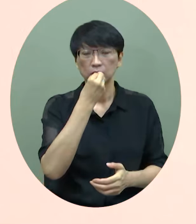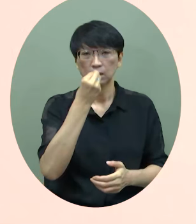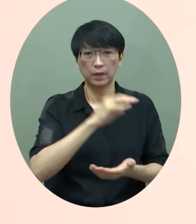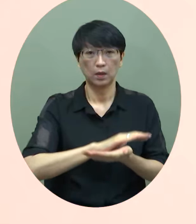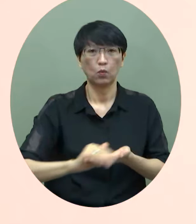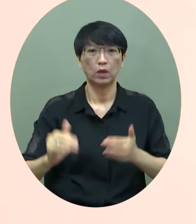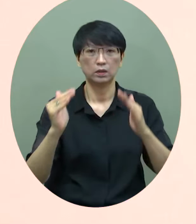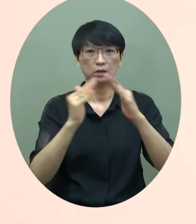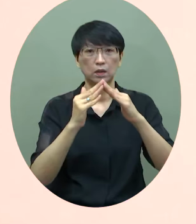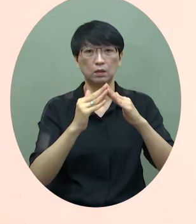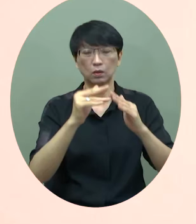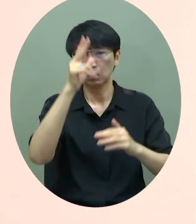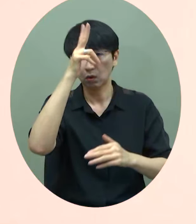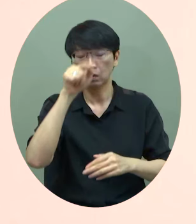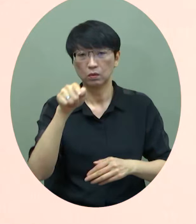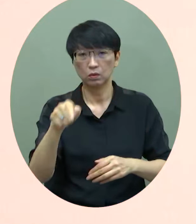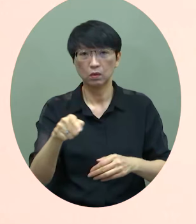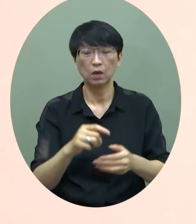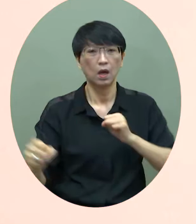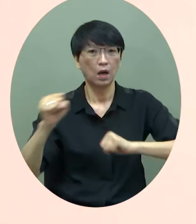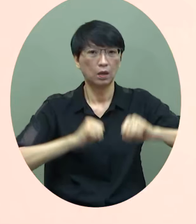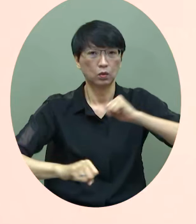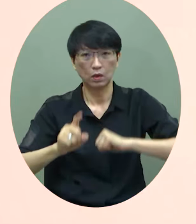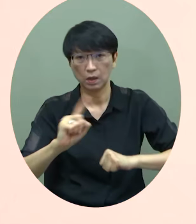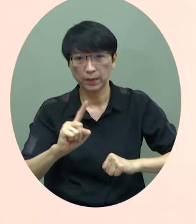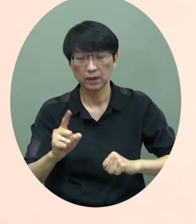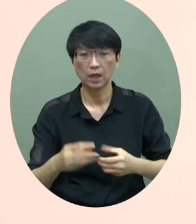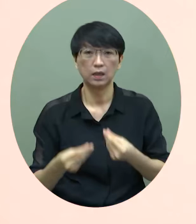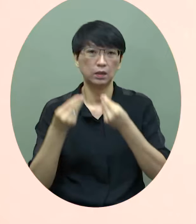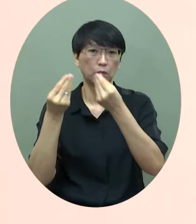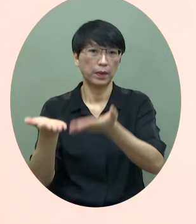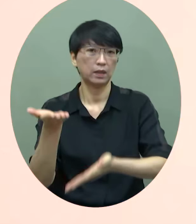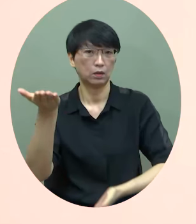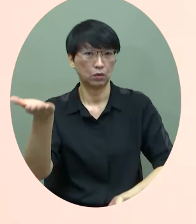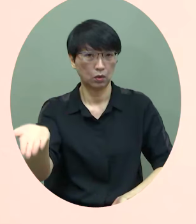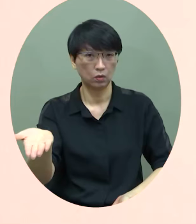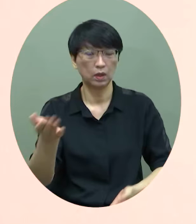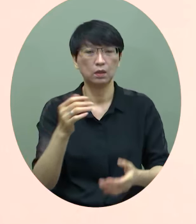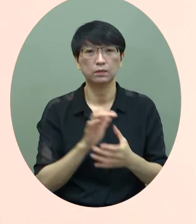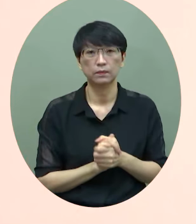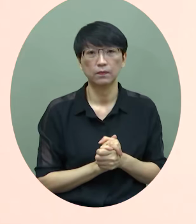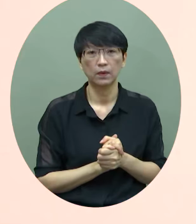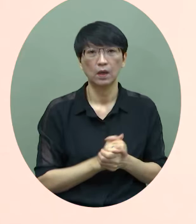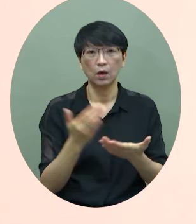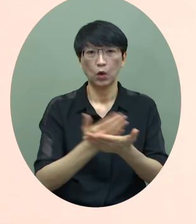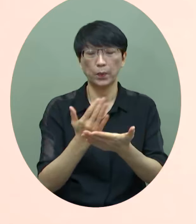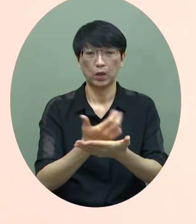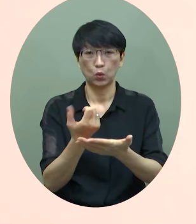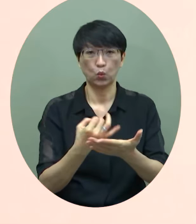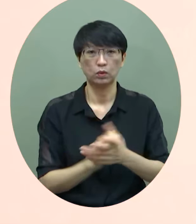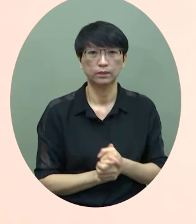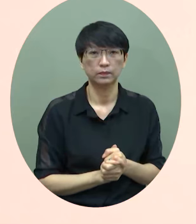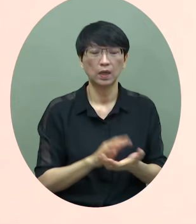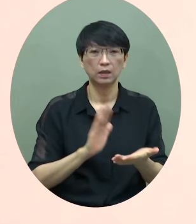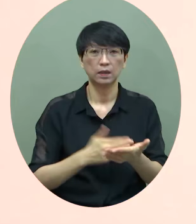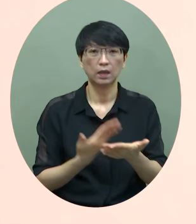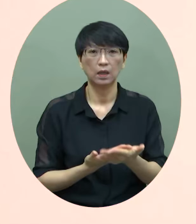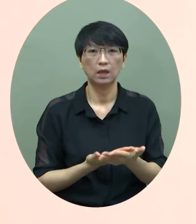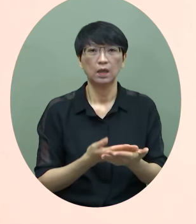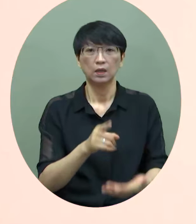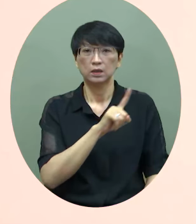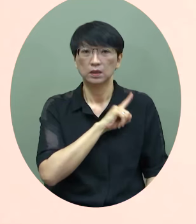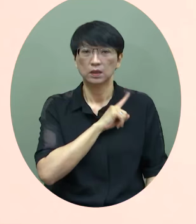局會採取什麼行動也要交給他們來評估但你自己